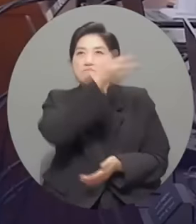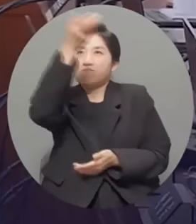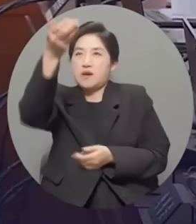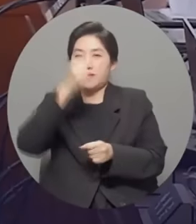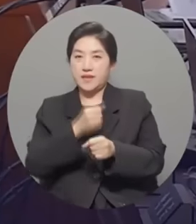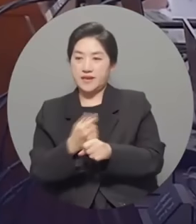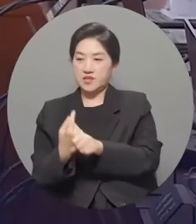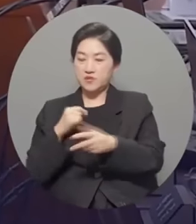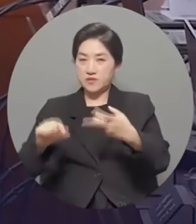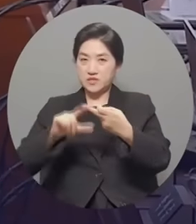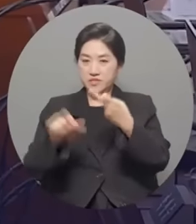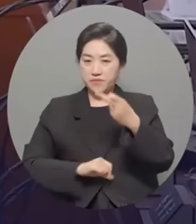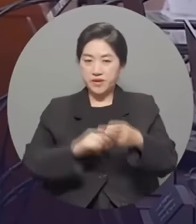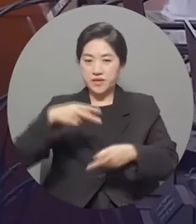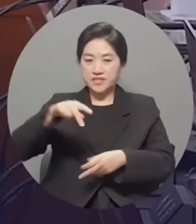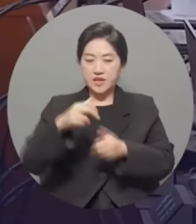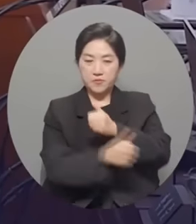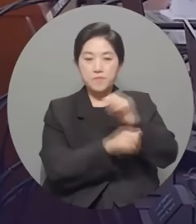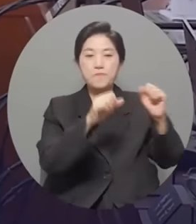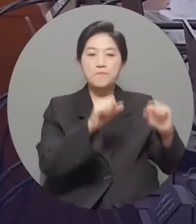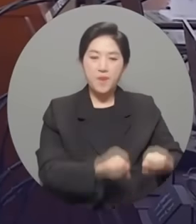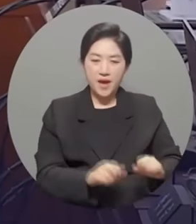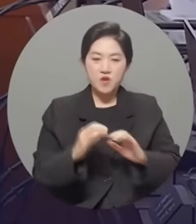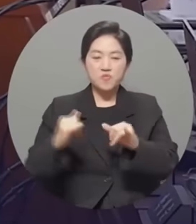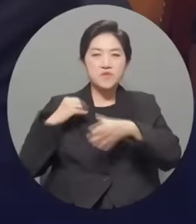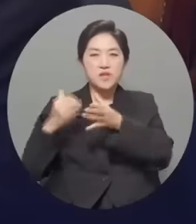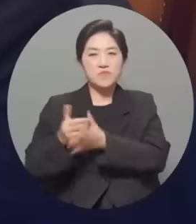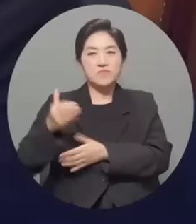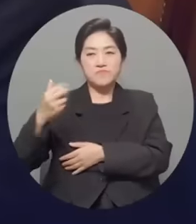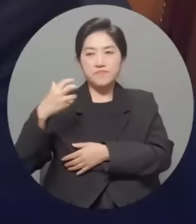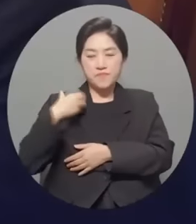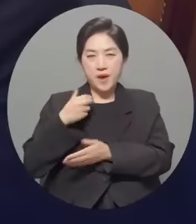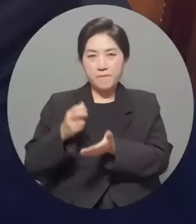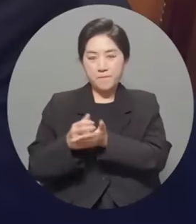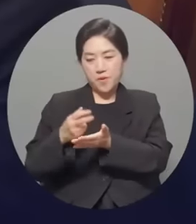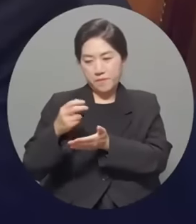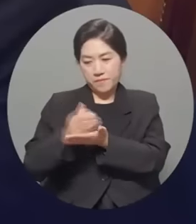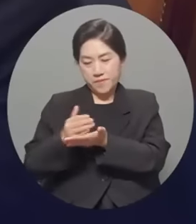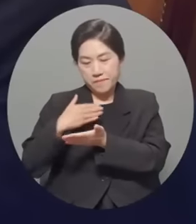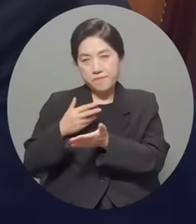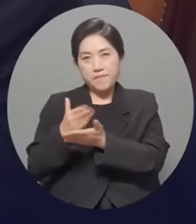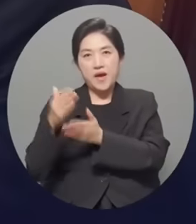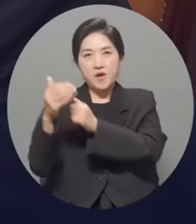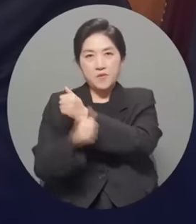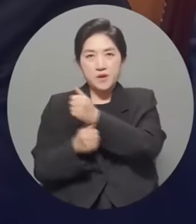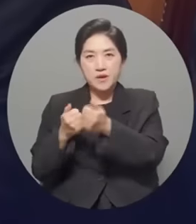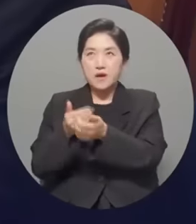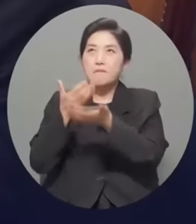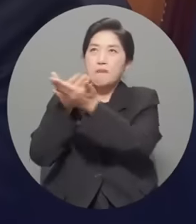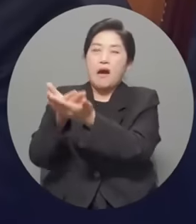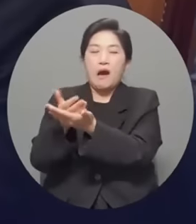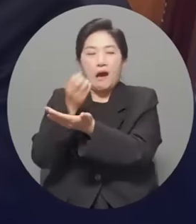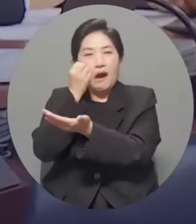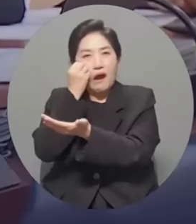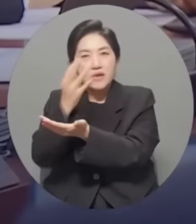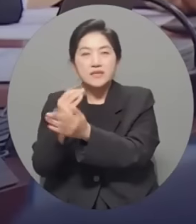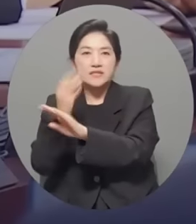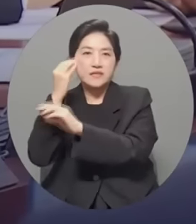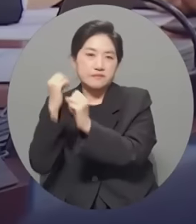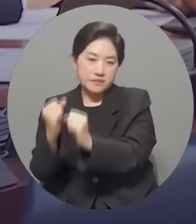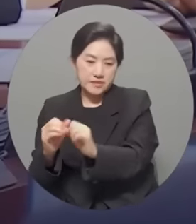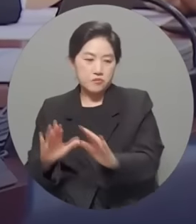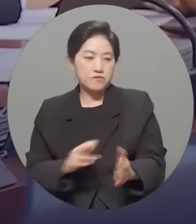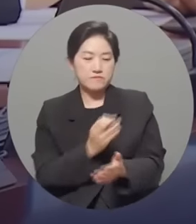12월 상임위를 통과했지만 국민의힘이 위원장을 맡은 법사위에 가로막혀 넉 달 넘게 멈춰 있었는데 오늘